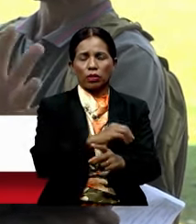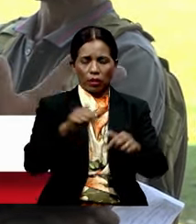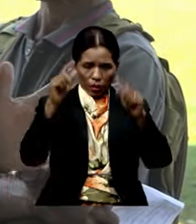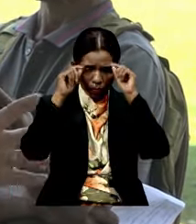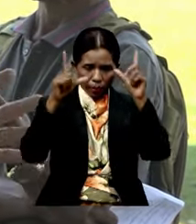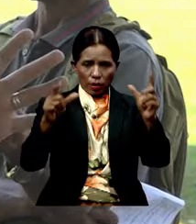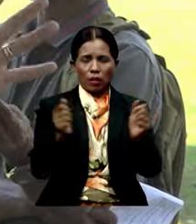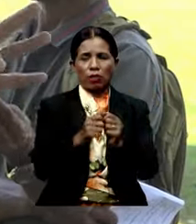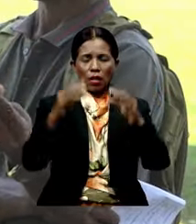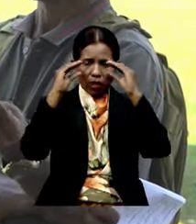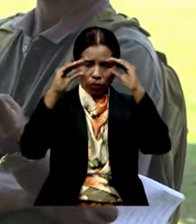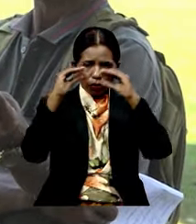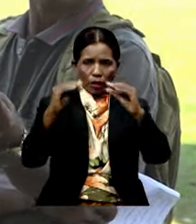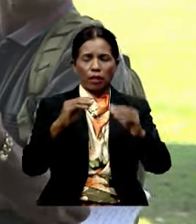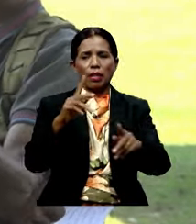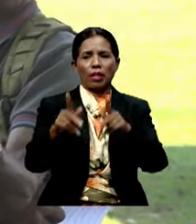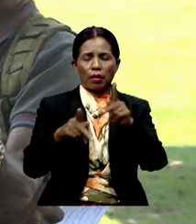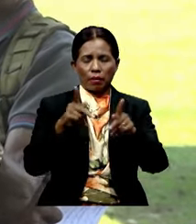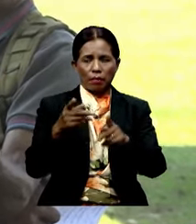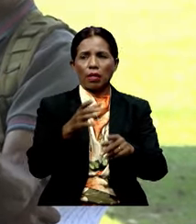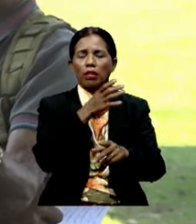dalam tahap awal ini bisa sangat membantu kami.